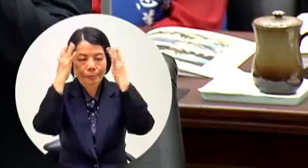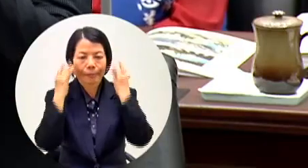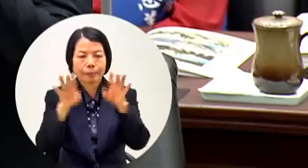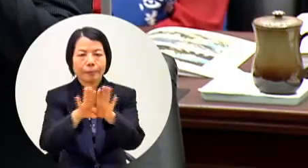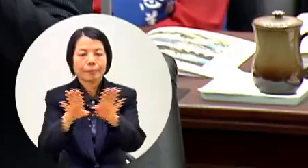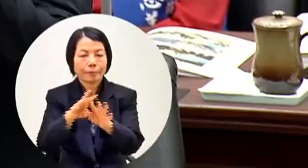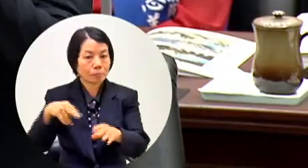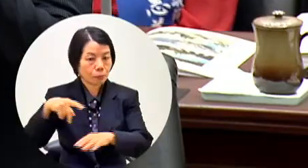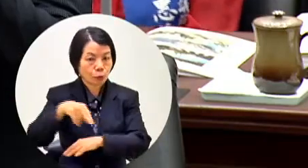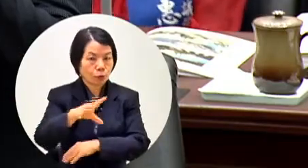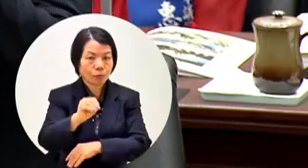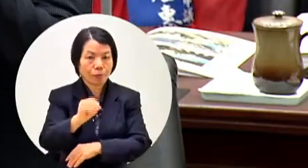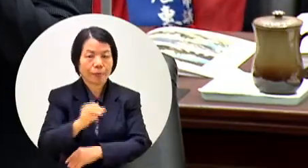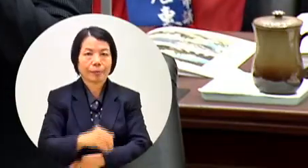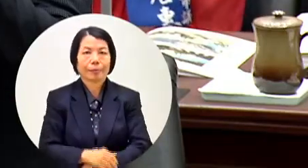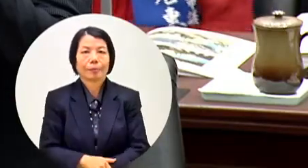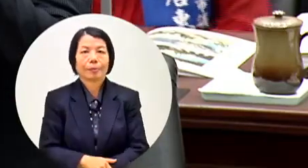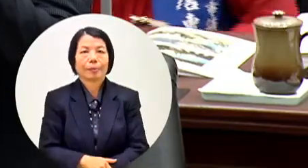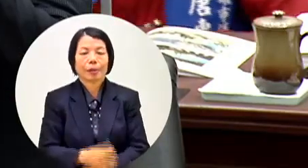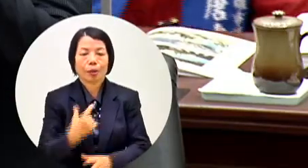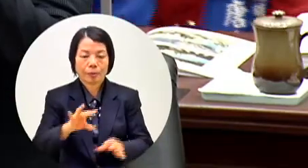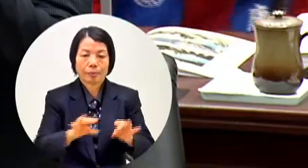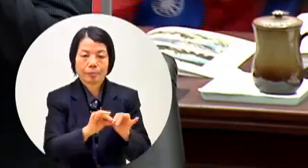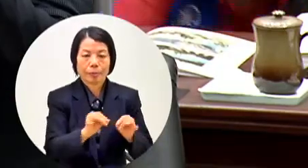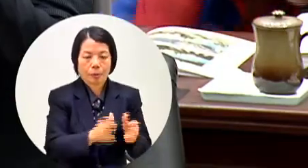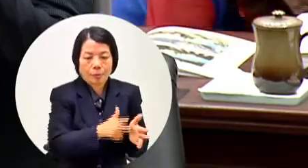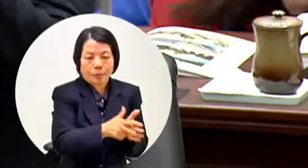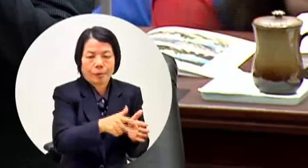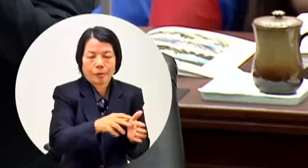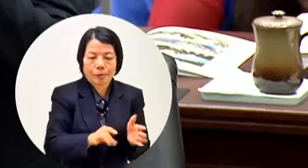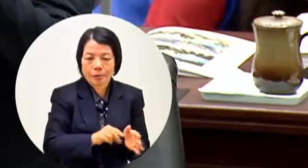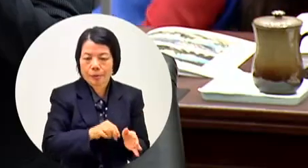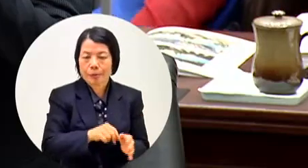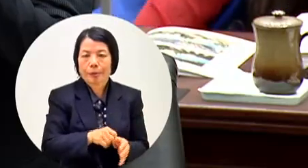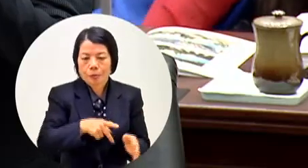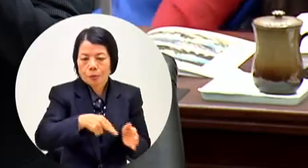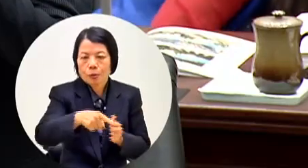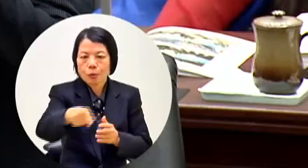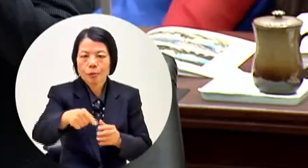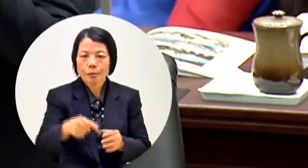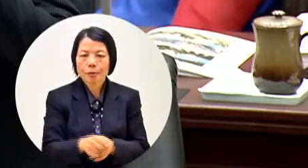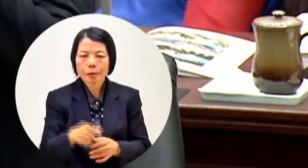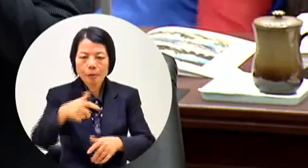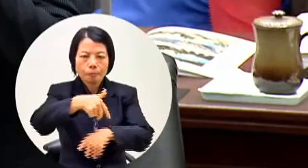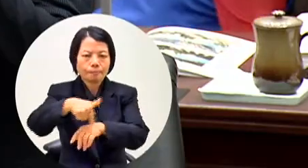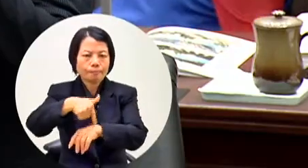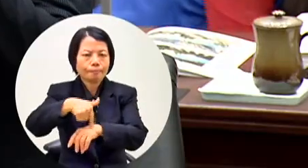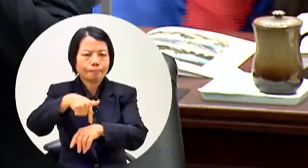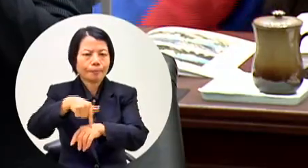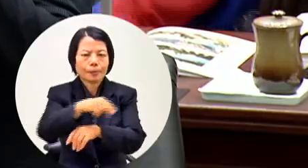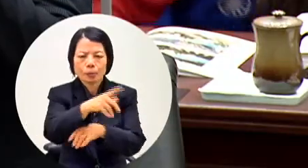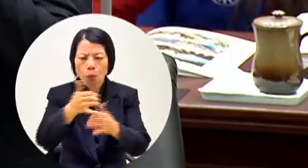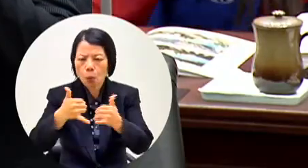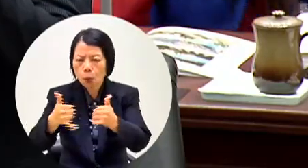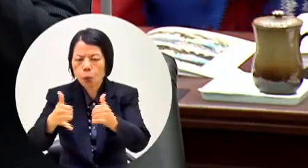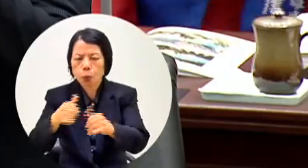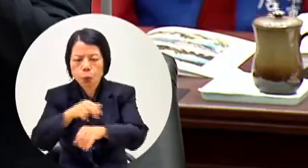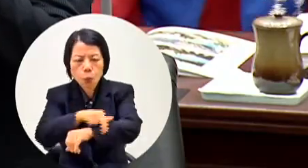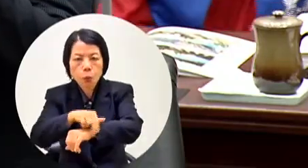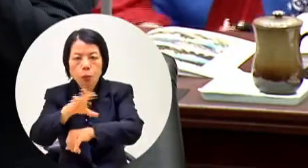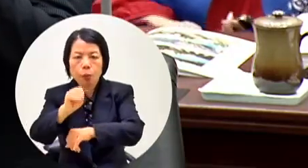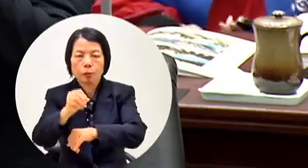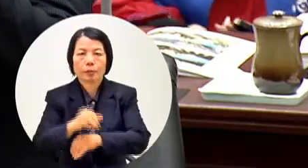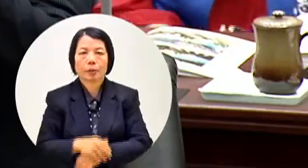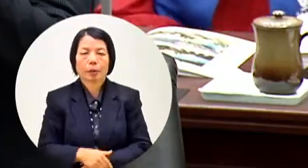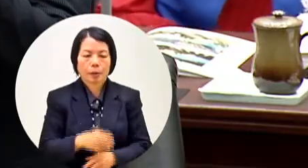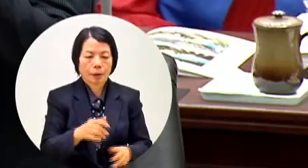带什么？ 走路啦，就是有没有从地铁站看生菌整个城市的道路规划？他们的地铁站下来之后，哈，